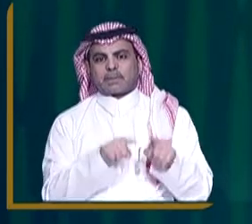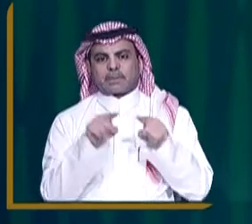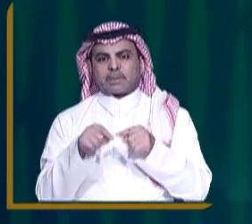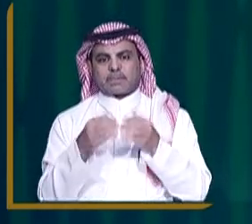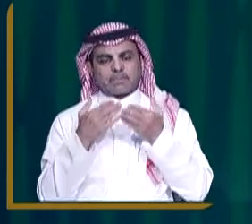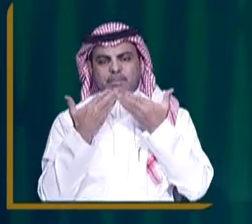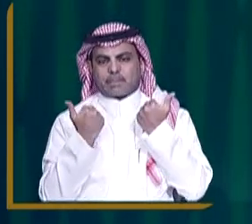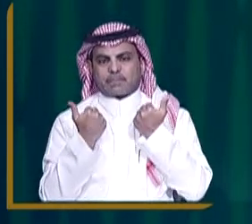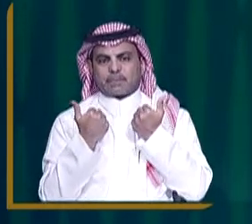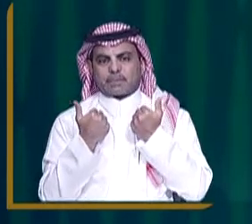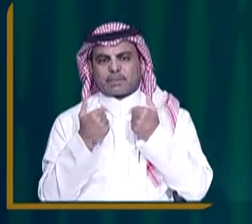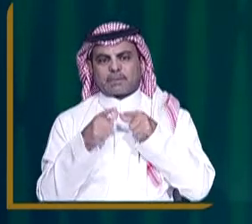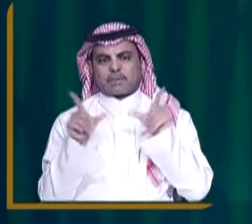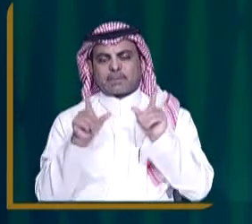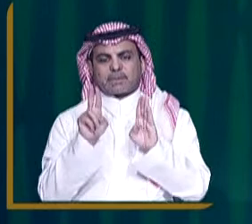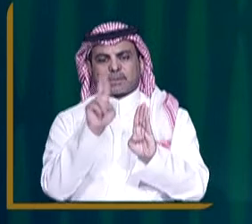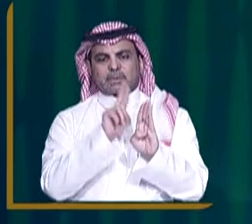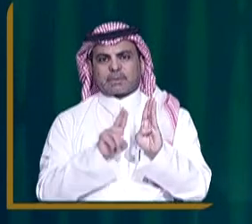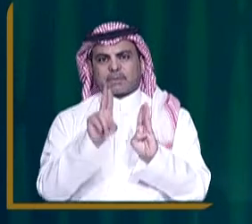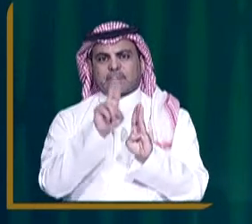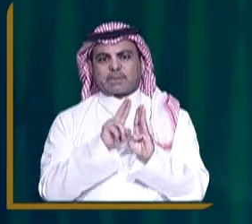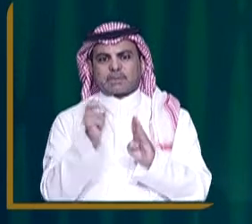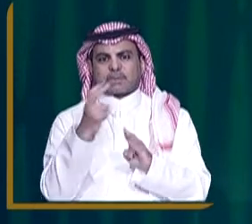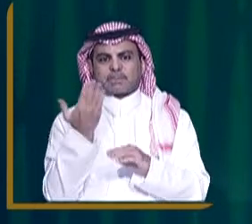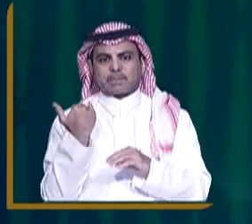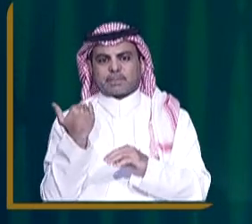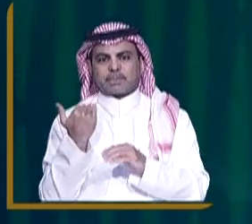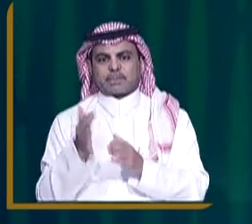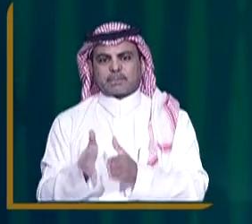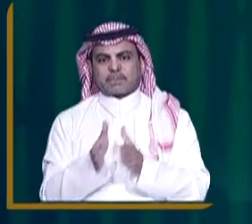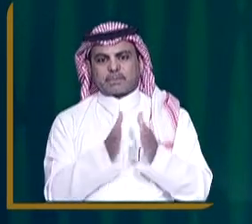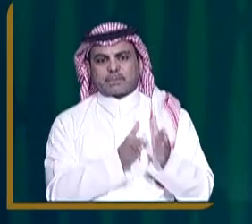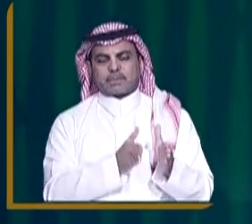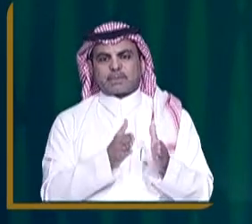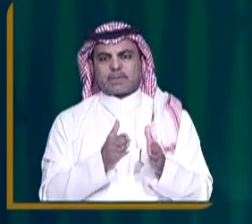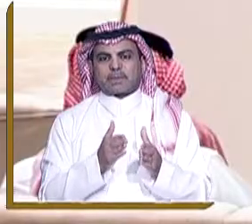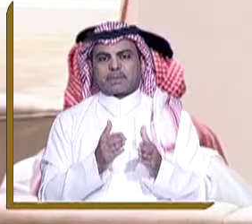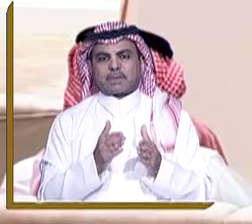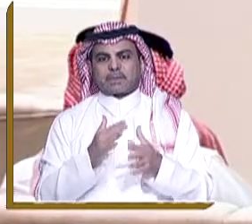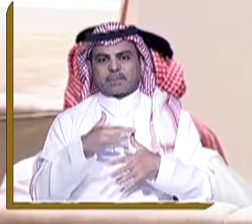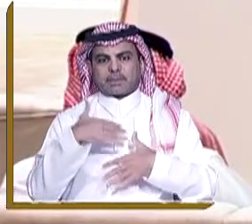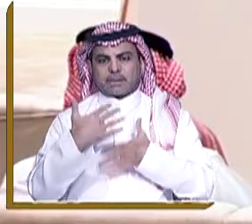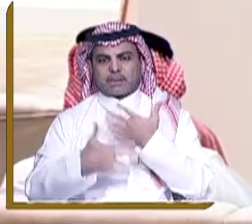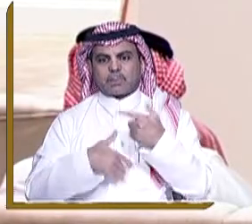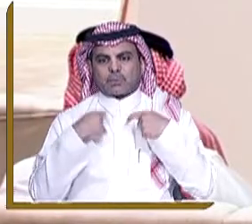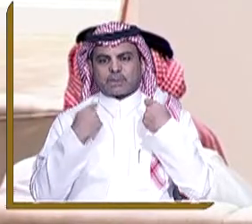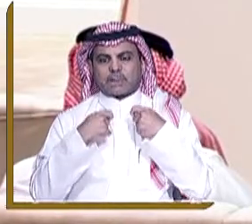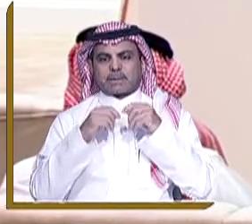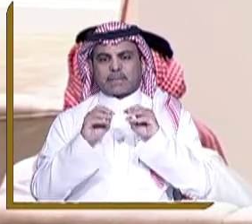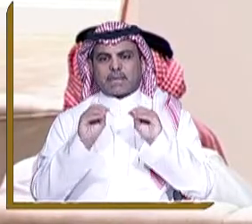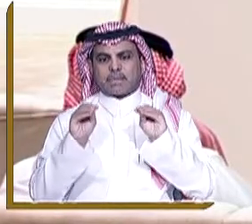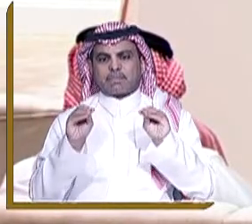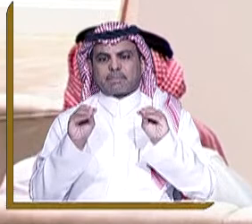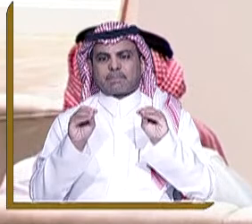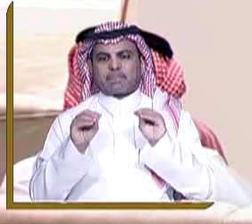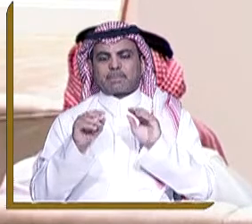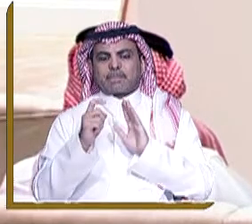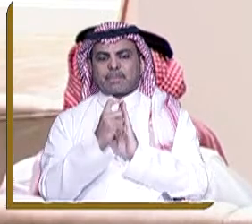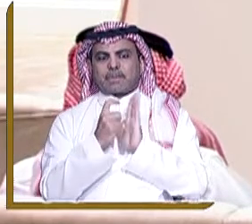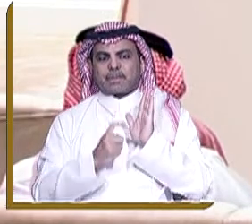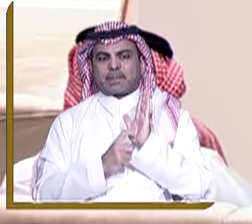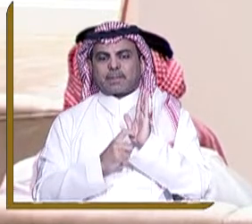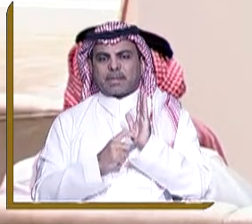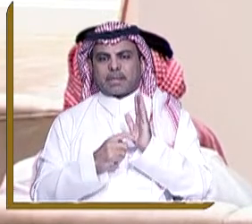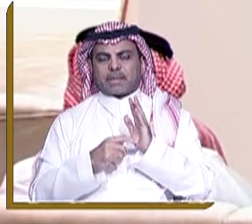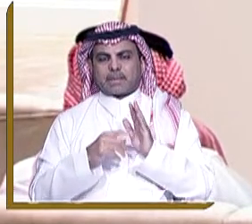لم تخرج التحقيقات منذ شهرين. فسؤال مهم، تحديثات وزارة التعليم فيما يخص